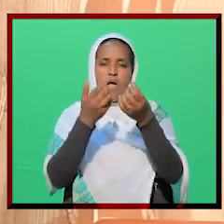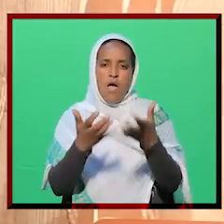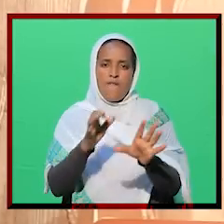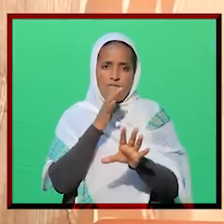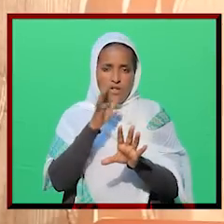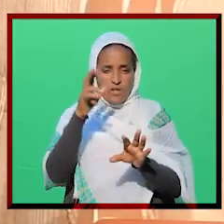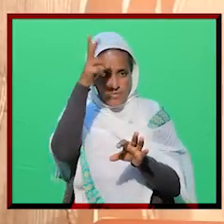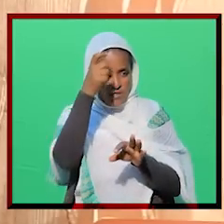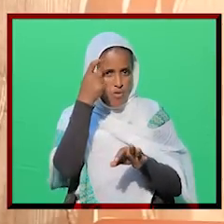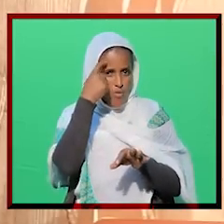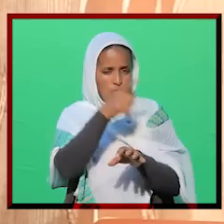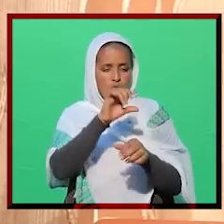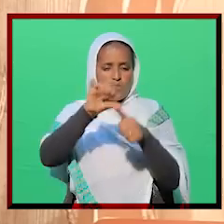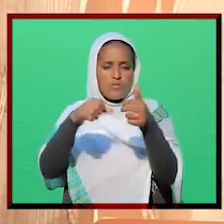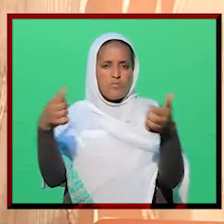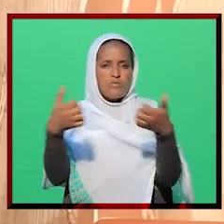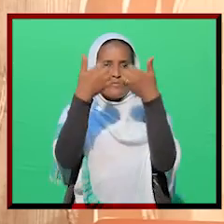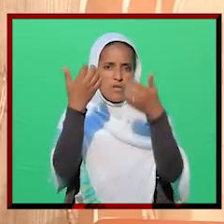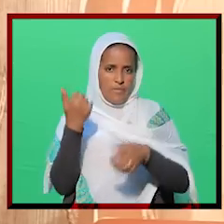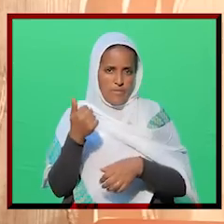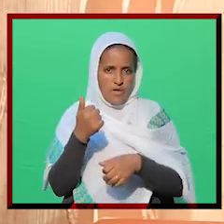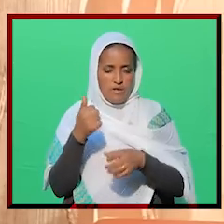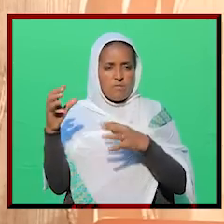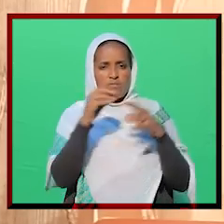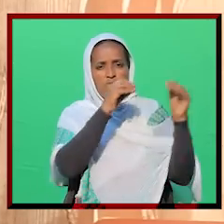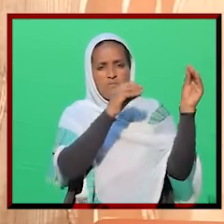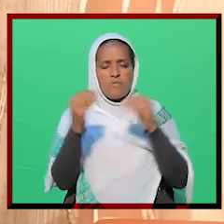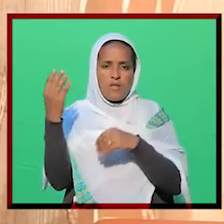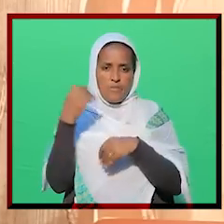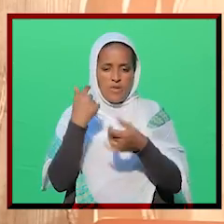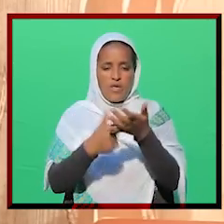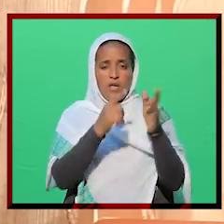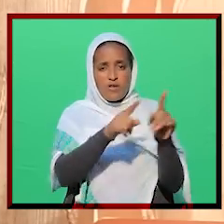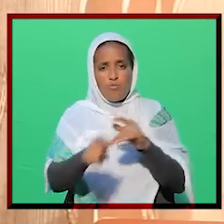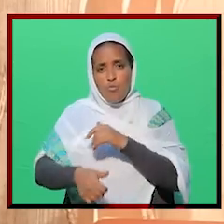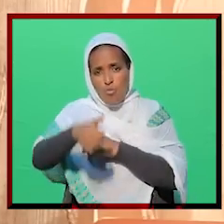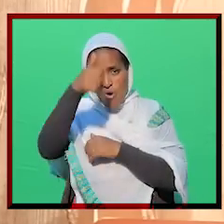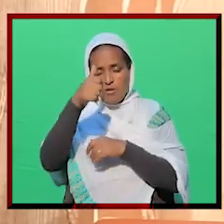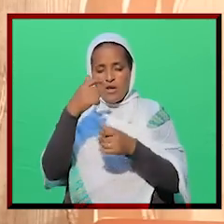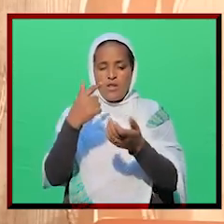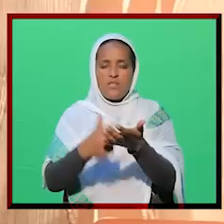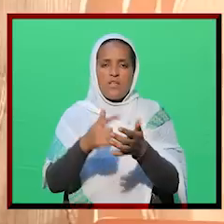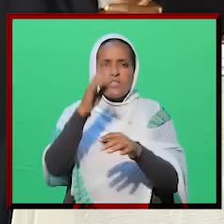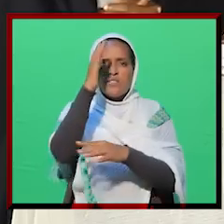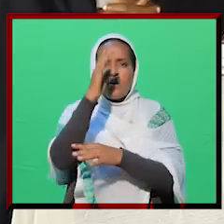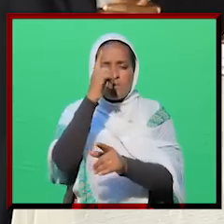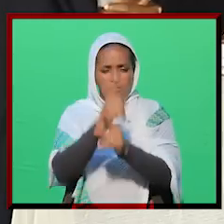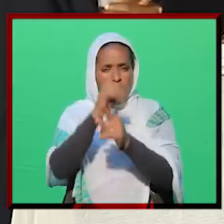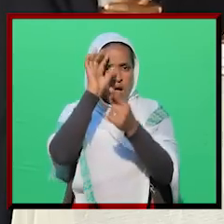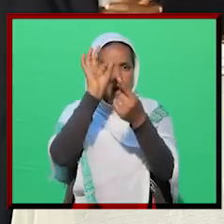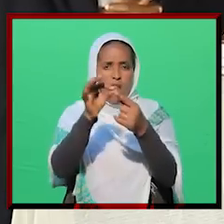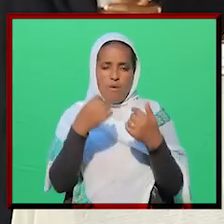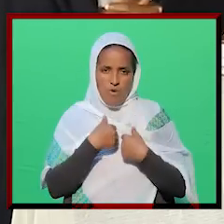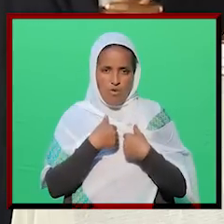አምጥቶ አከራክሯል። ያ ደግሞ በዋናነት ይሄ ነው። እግዚአብሔር በእርግጥ ዓላማ አለው። አሁን በአጼ ዘርዓ ያዕቆብ ዘመንም የነበረው